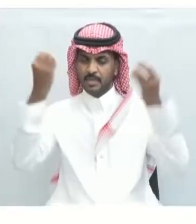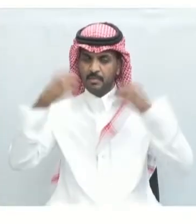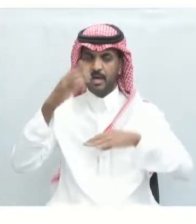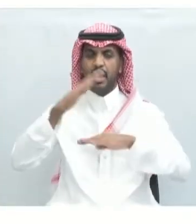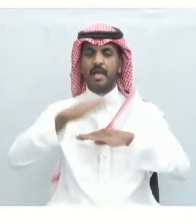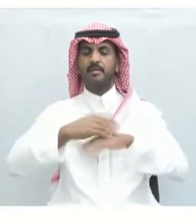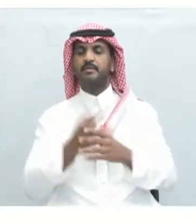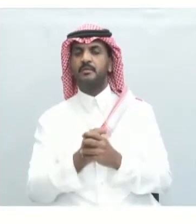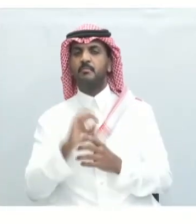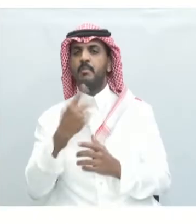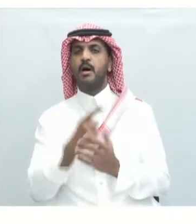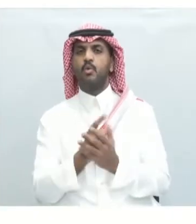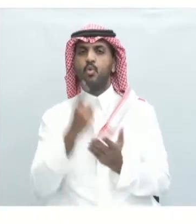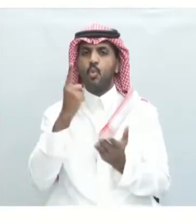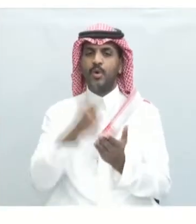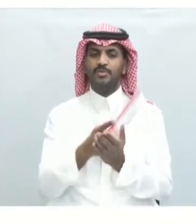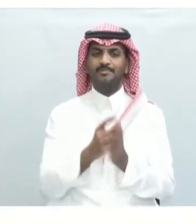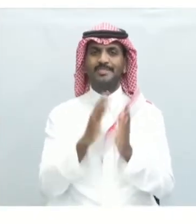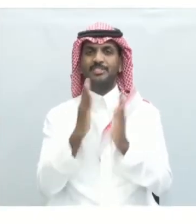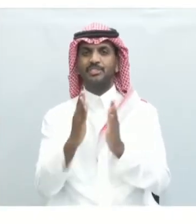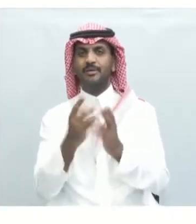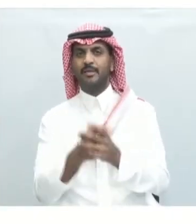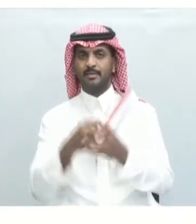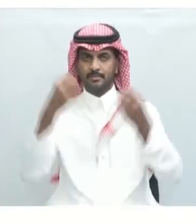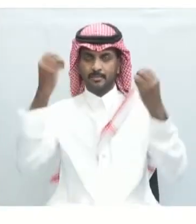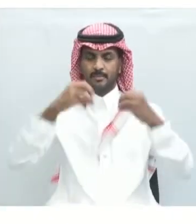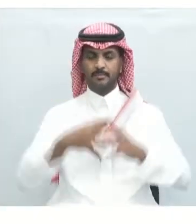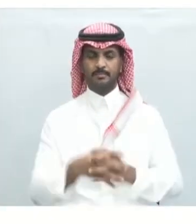فما واجبنا تجاه هذه النعمه